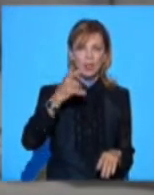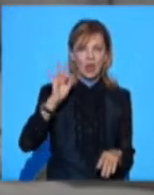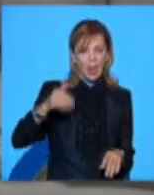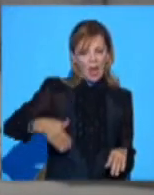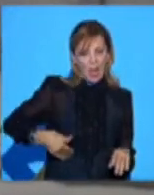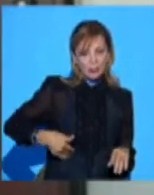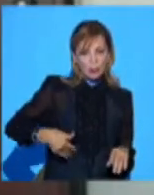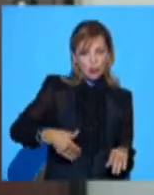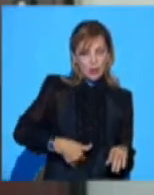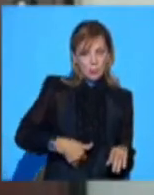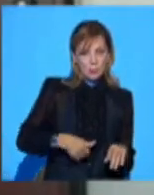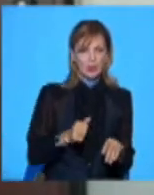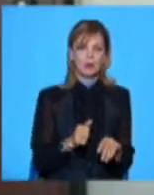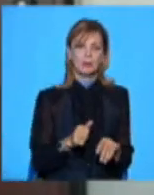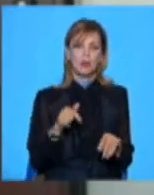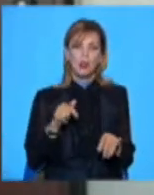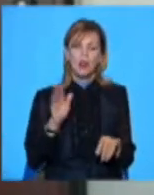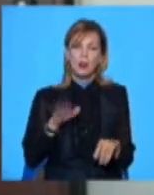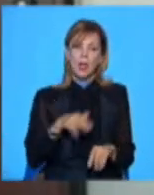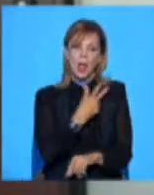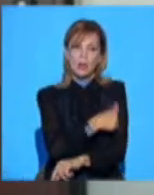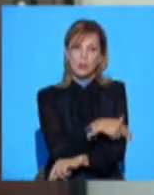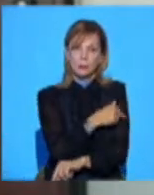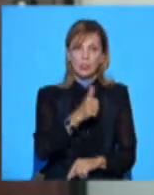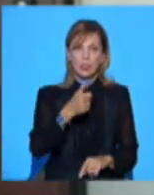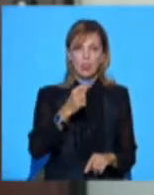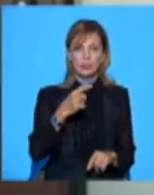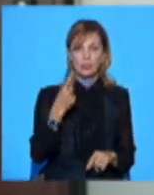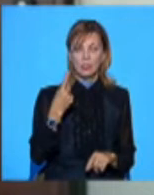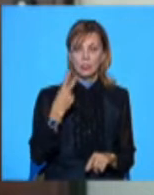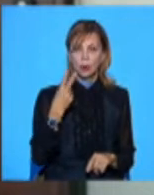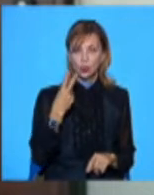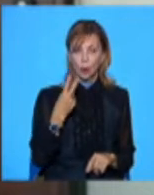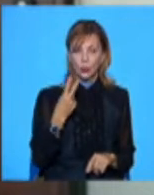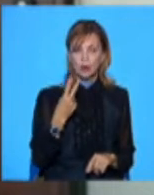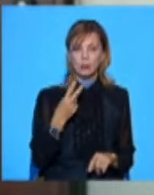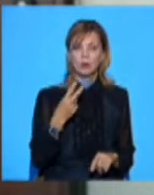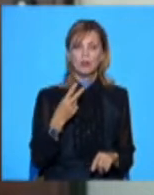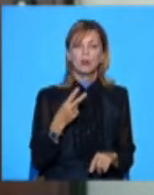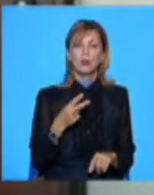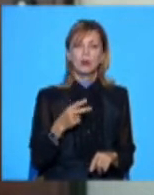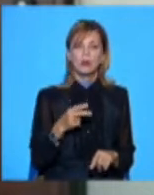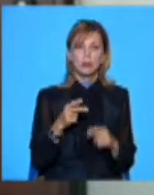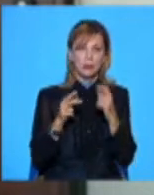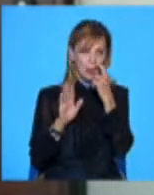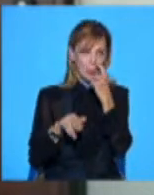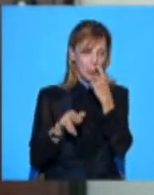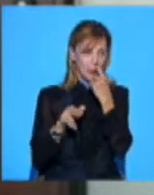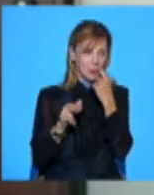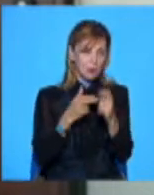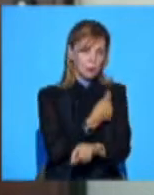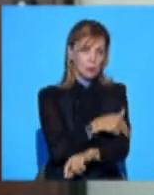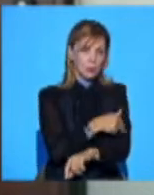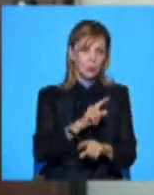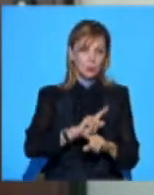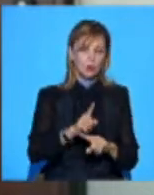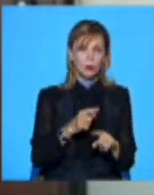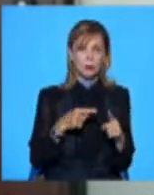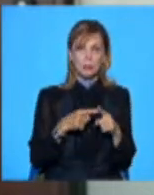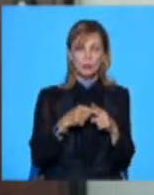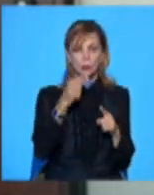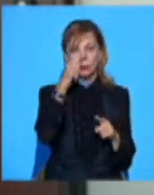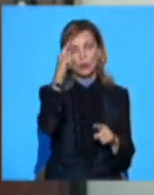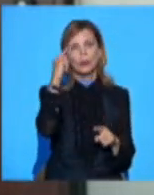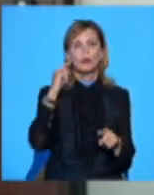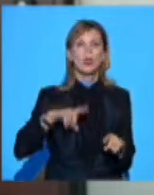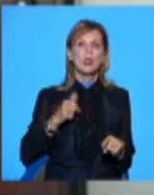terapie intensivă, în ATI 2, din clădirea de pe strada Tudor Vladimirescu, a Spitalului Județean de Urgență Târgu Jiu,